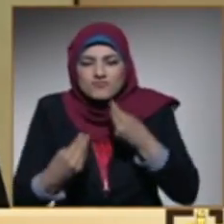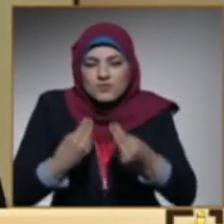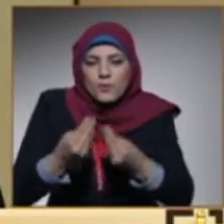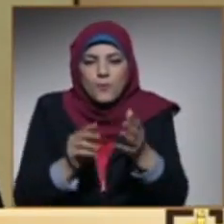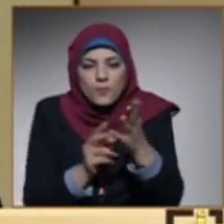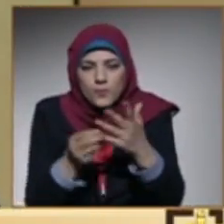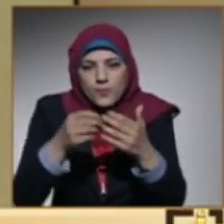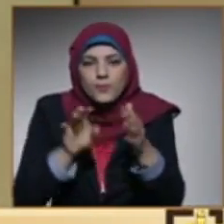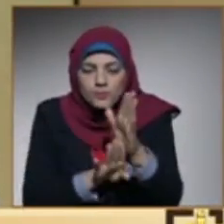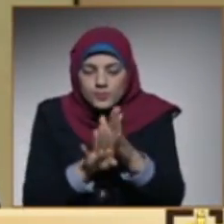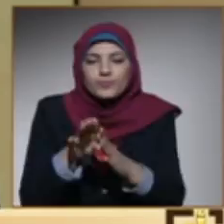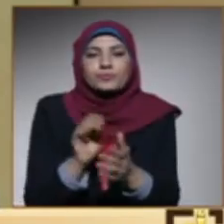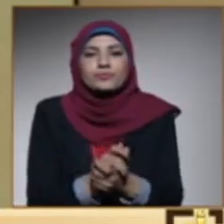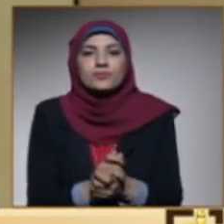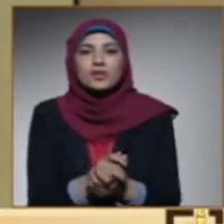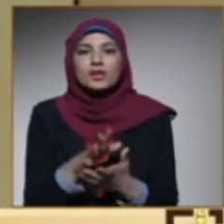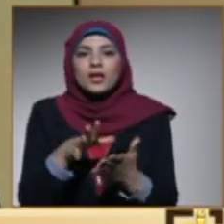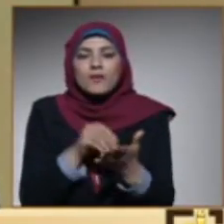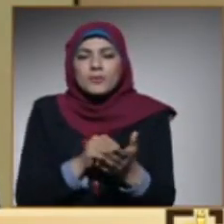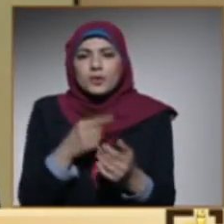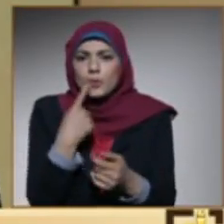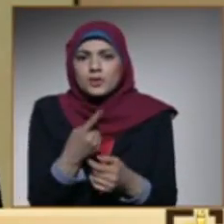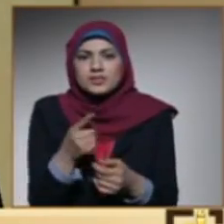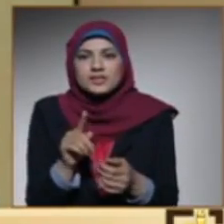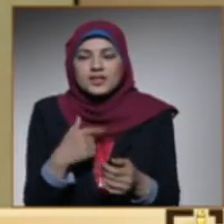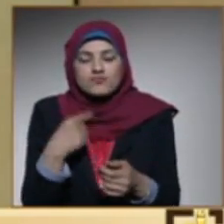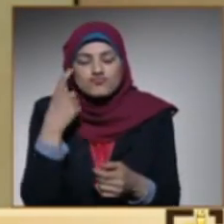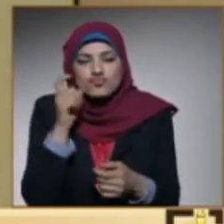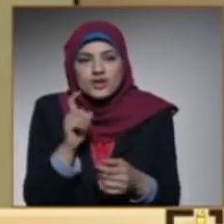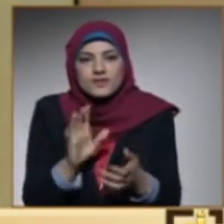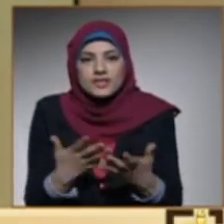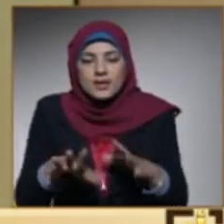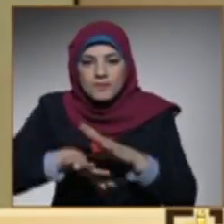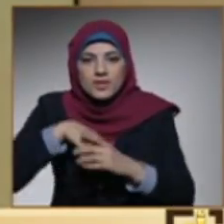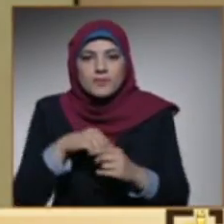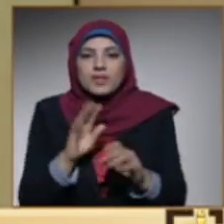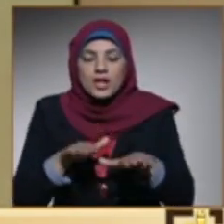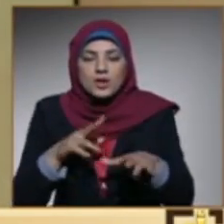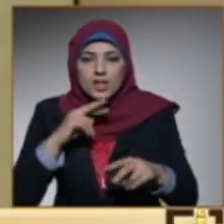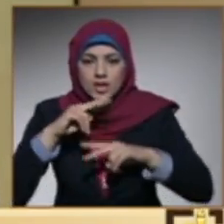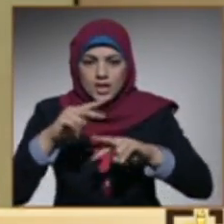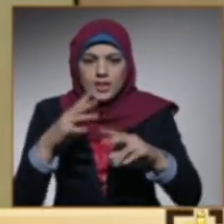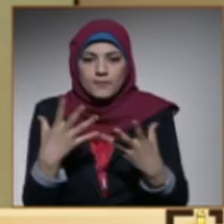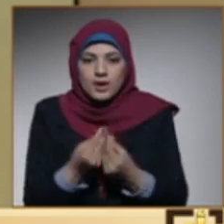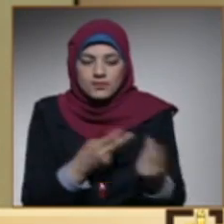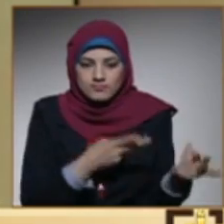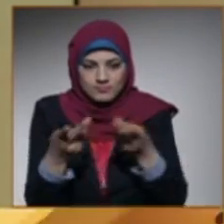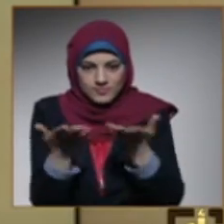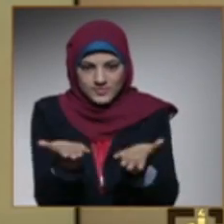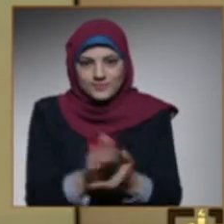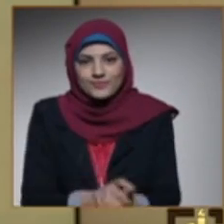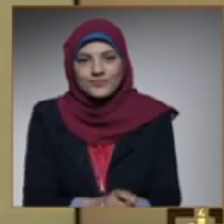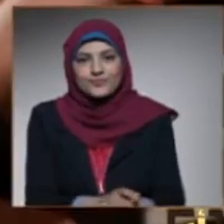جزئية مهمة قلتيها، أنا مش عارفة هي إزاي بتحصل، بس خلينا نروح مشاهدينا الكرام نشوف ونتابع هذا التقرير ثم نعود لحضراتكم مرة